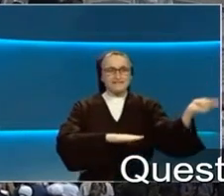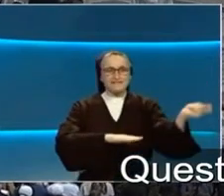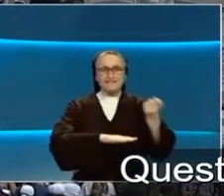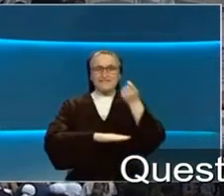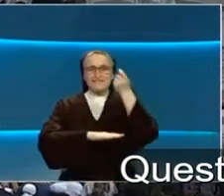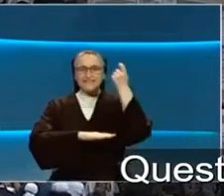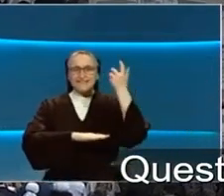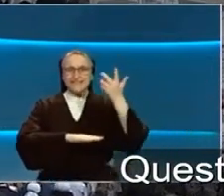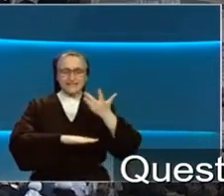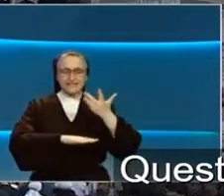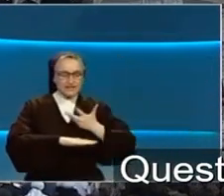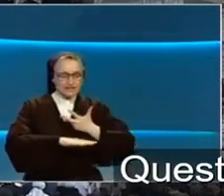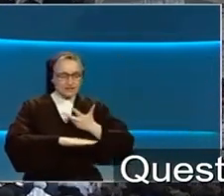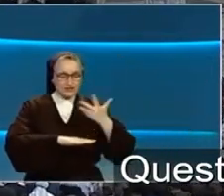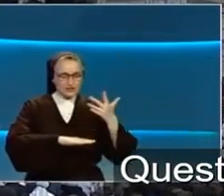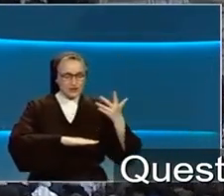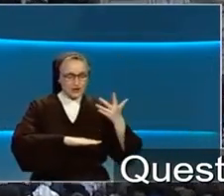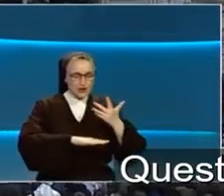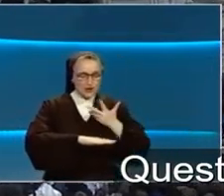ascendit.